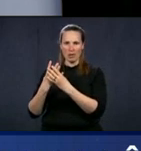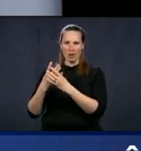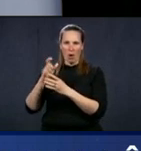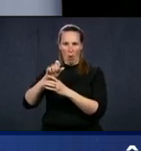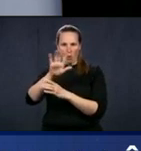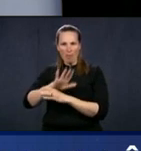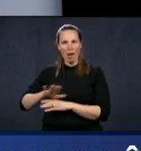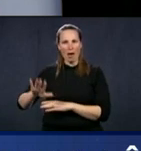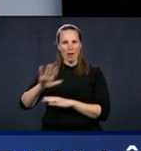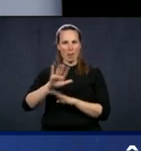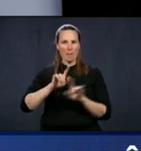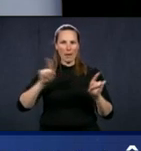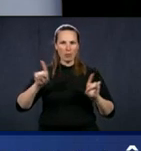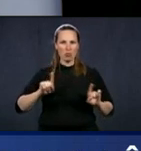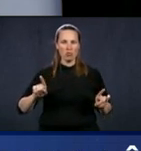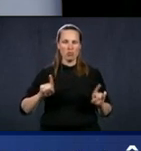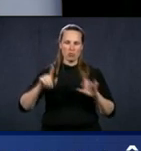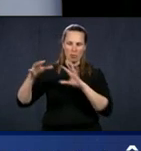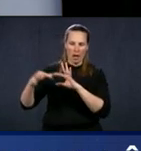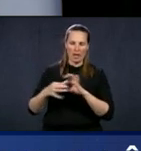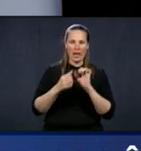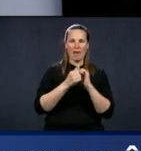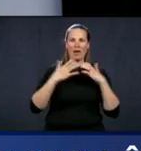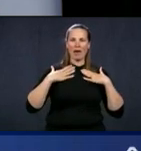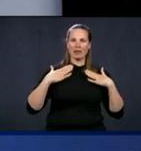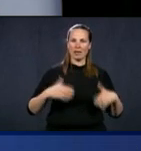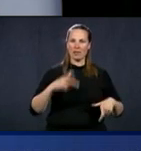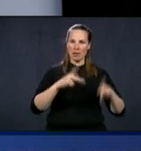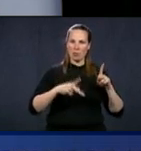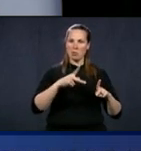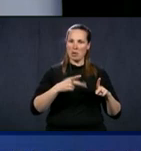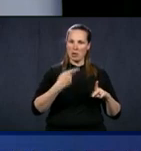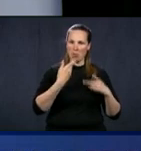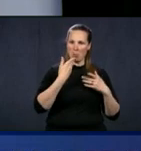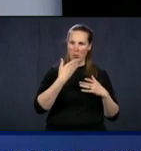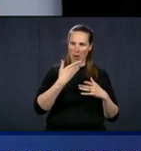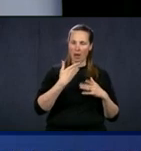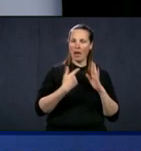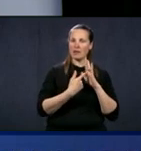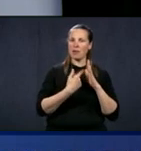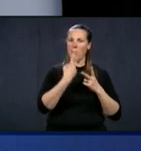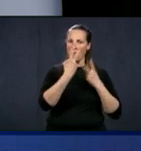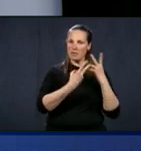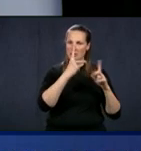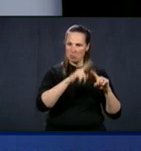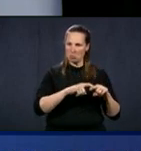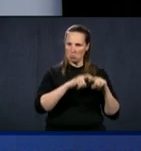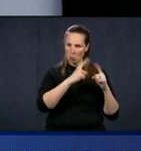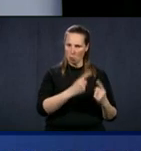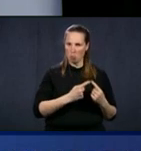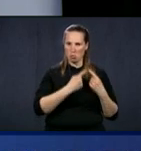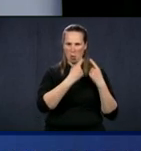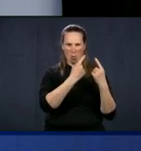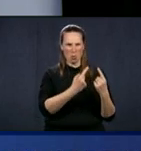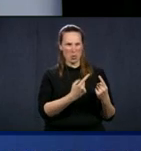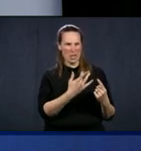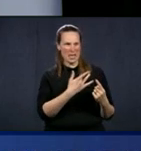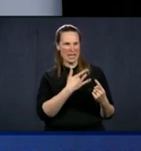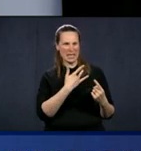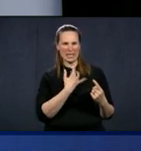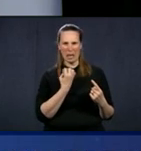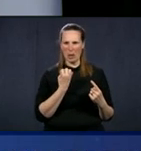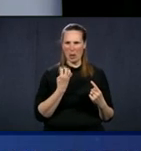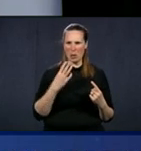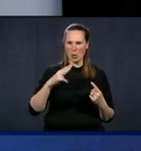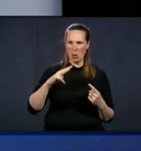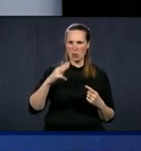Québec, en collaboration avec la santé publique d'ailleurs. Donc, entre autres, les visites ont été interrompues depuis, de mémoire, le 14 mars, ou en